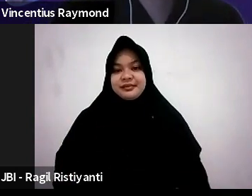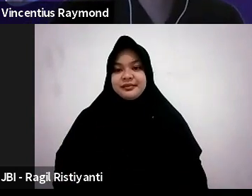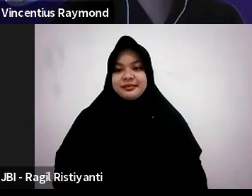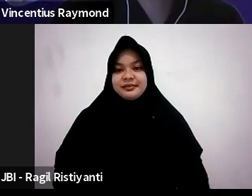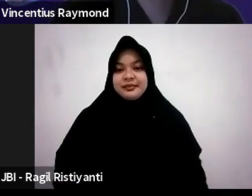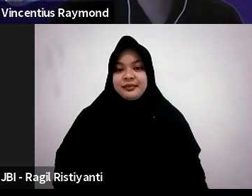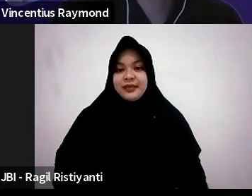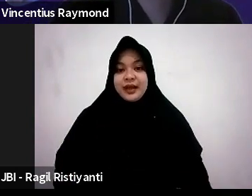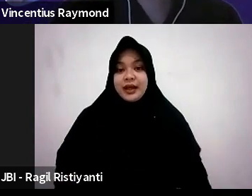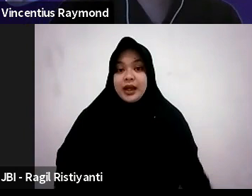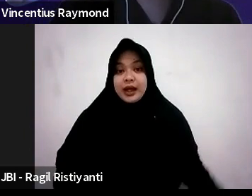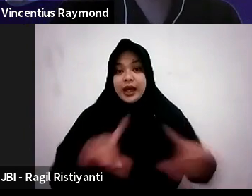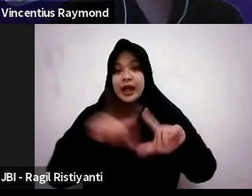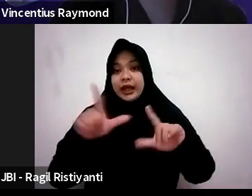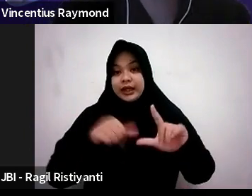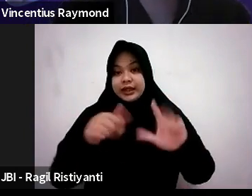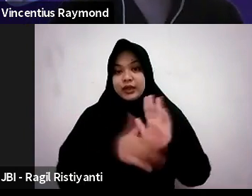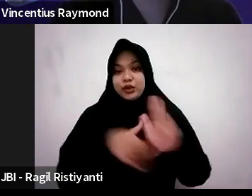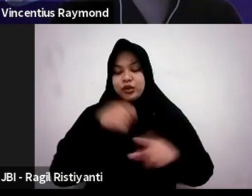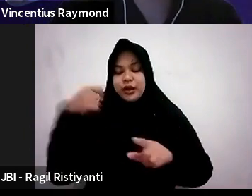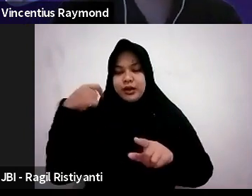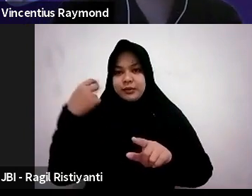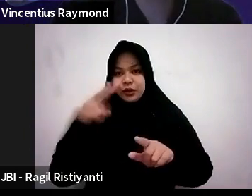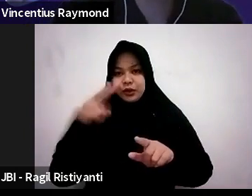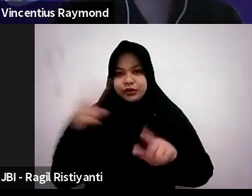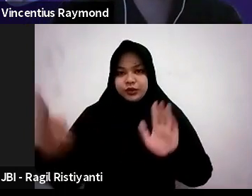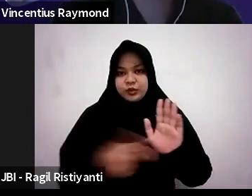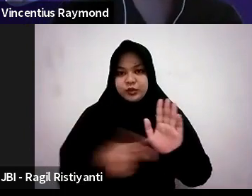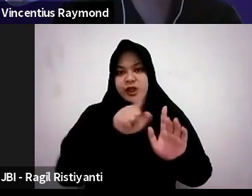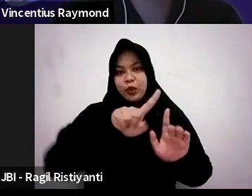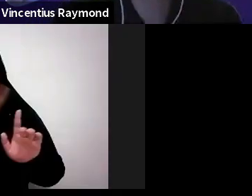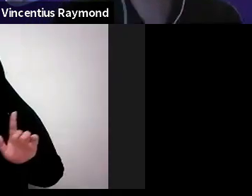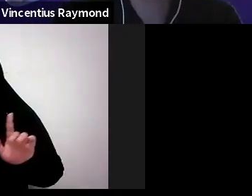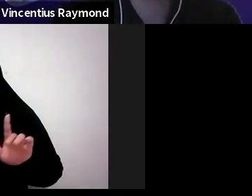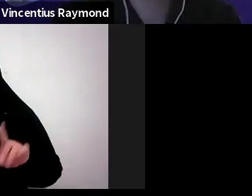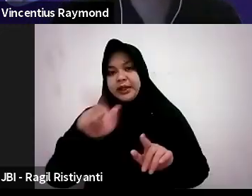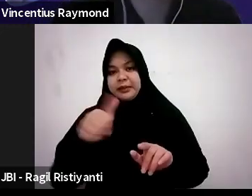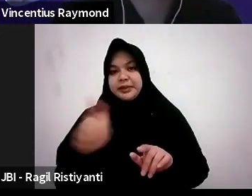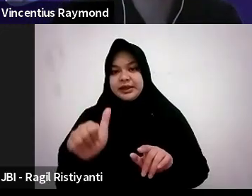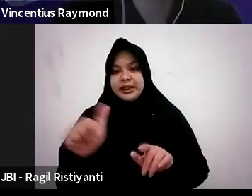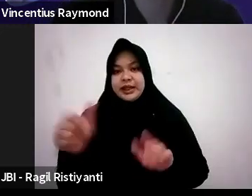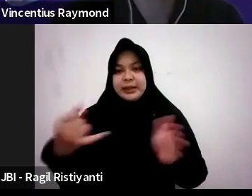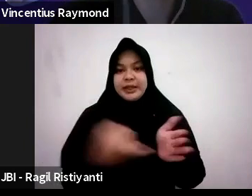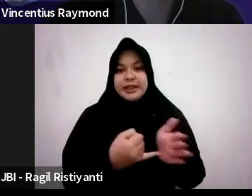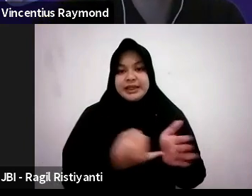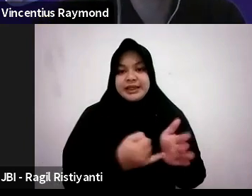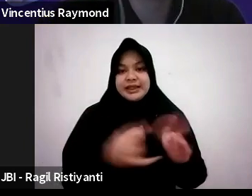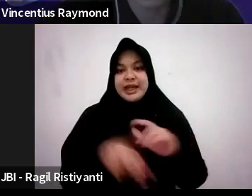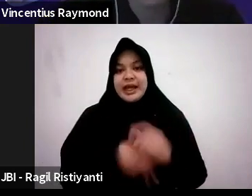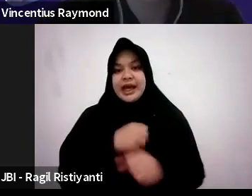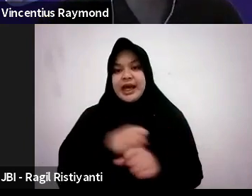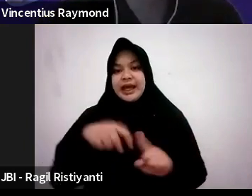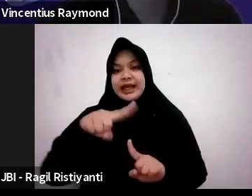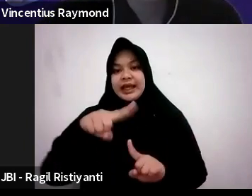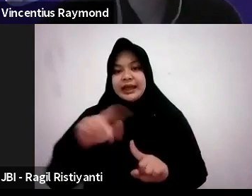ya Ini akhirnya setelah menonton film saya berikan waktu 1-2 menit untuk teman-teman boleh mengisi angket yang sudah saya bagikan di